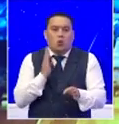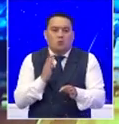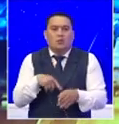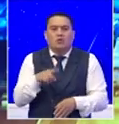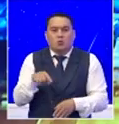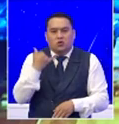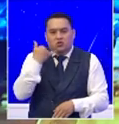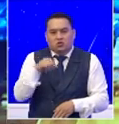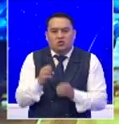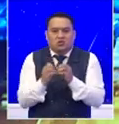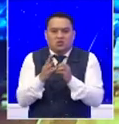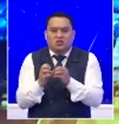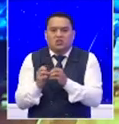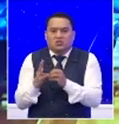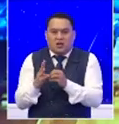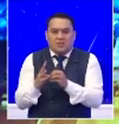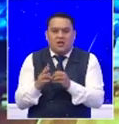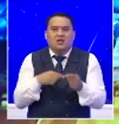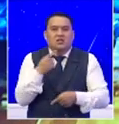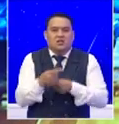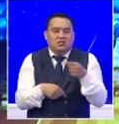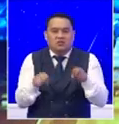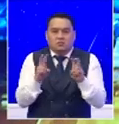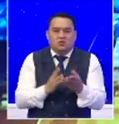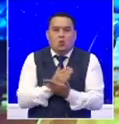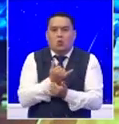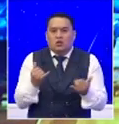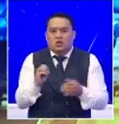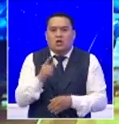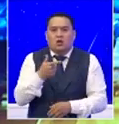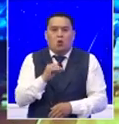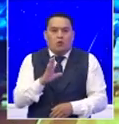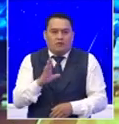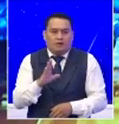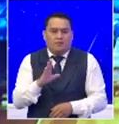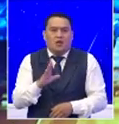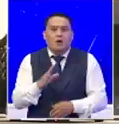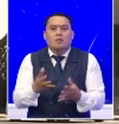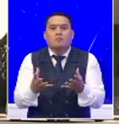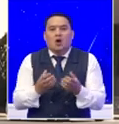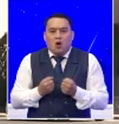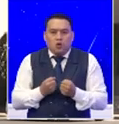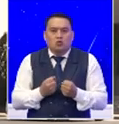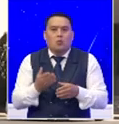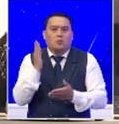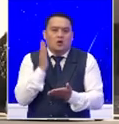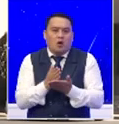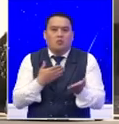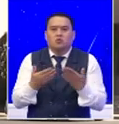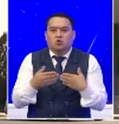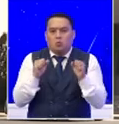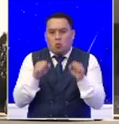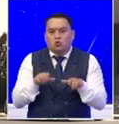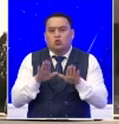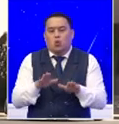номеру телефона 1414 или через специальный сервис на портале e-gov.kz. Получать в порядке прямого общения можно